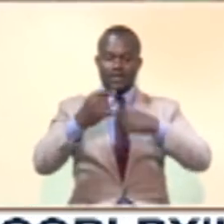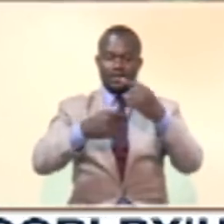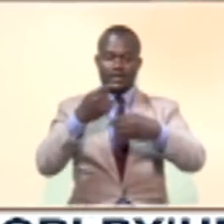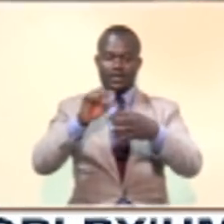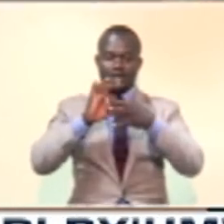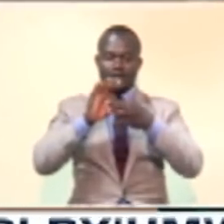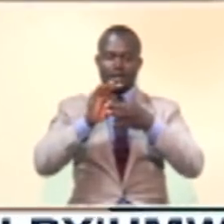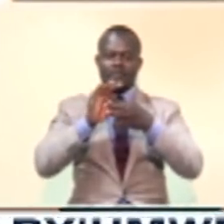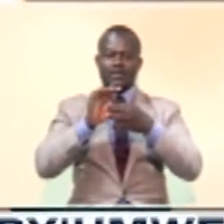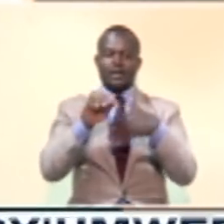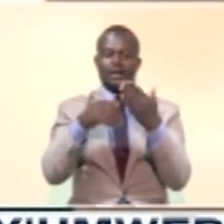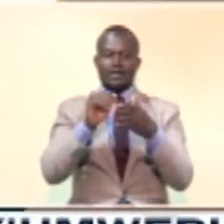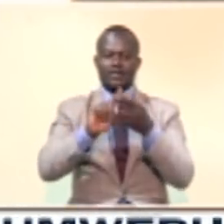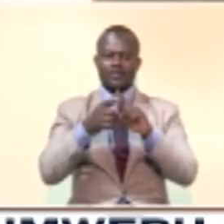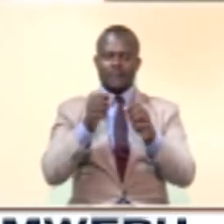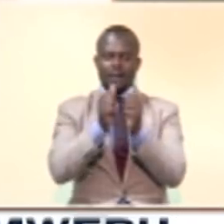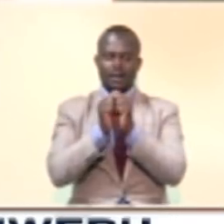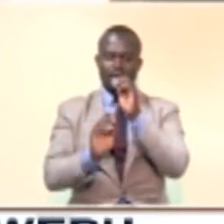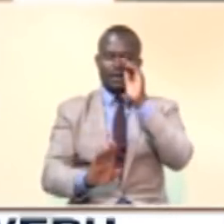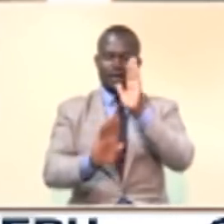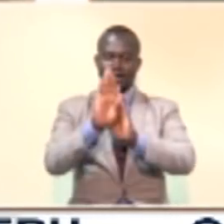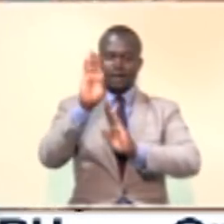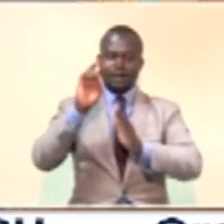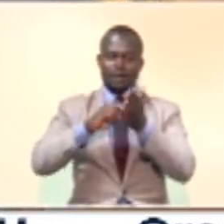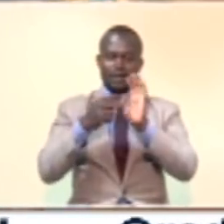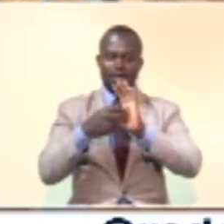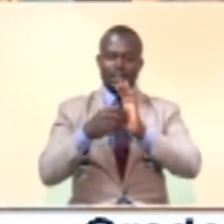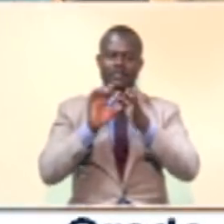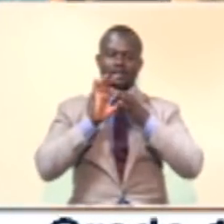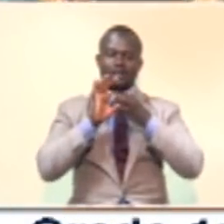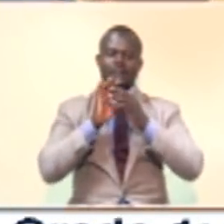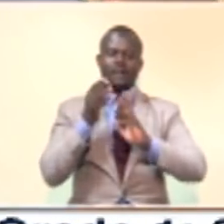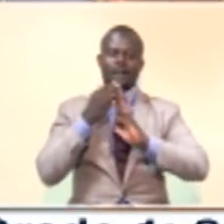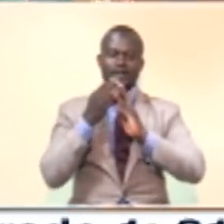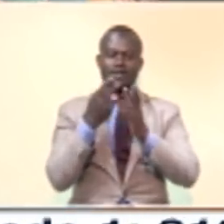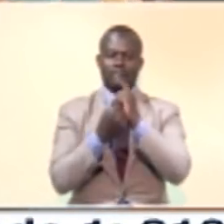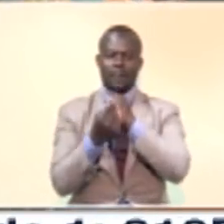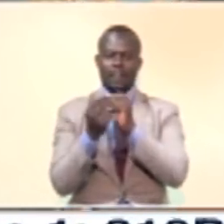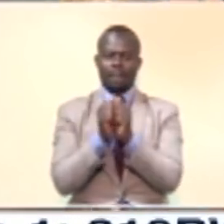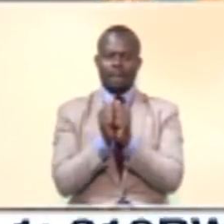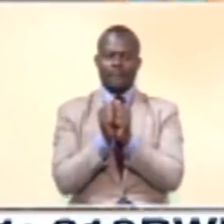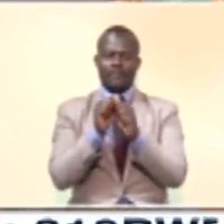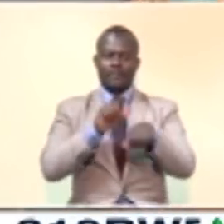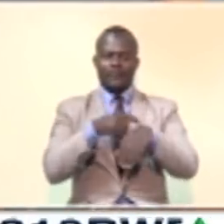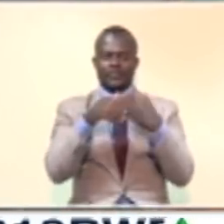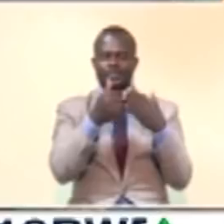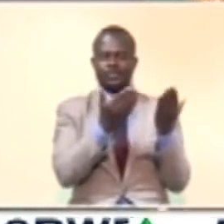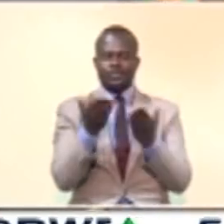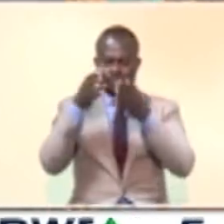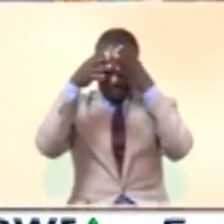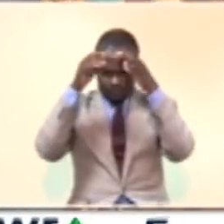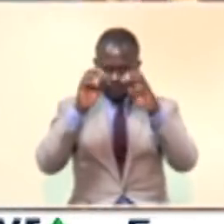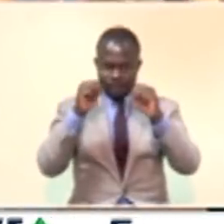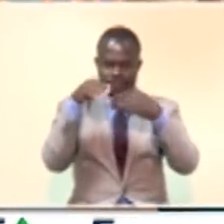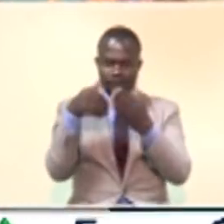kuboneza umubano ndetse n'ubushuti ndetse no guteza imbere imishinga y'ubufatanye hagati y'impande zombi. Ubwo bakirwaga na Perezida